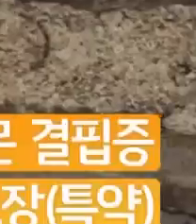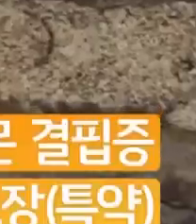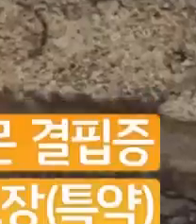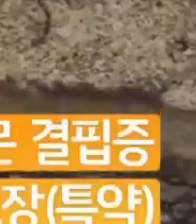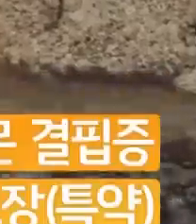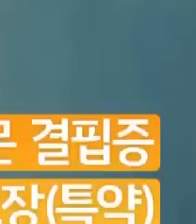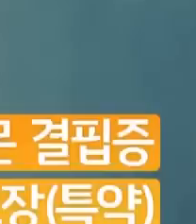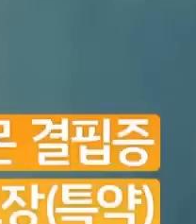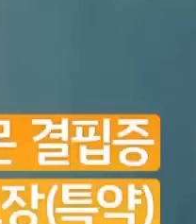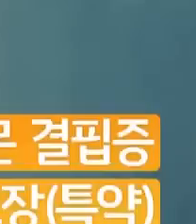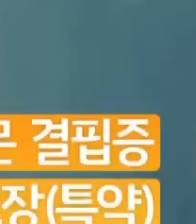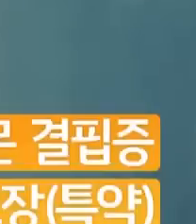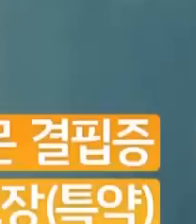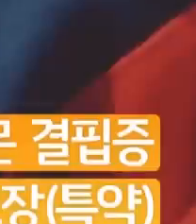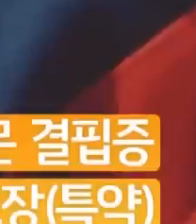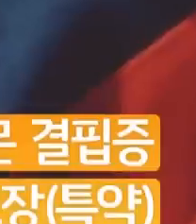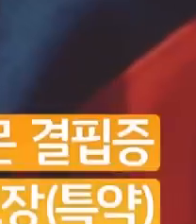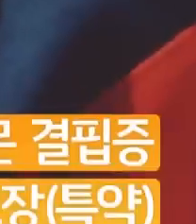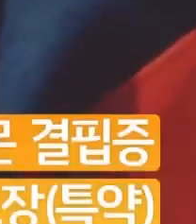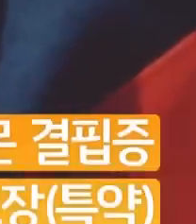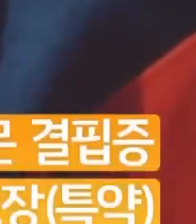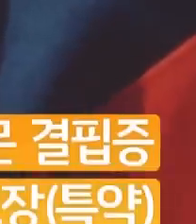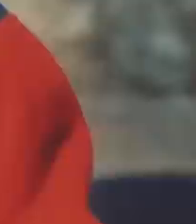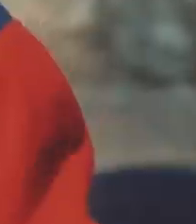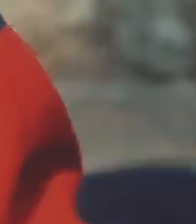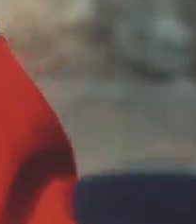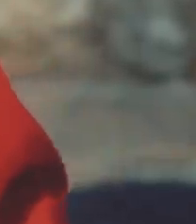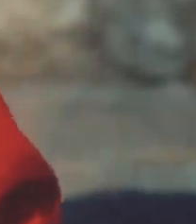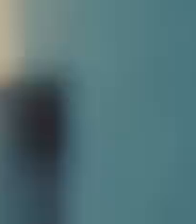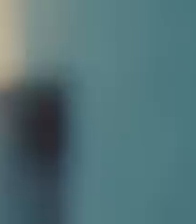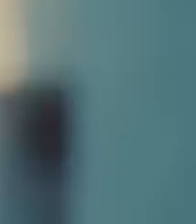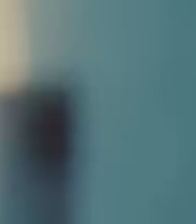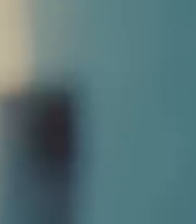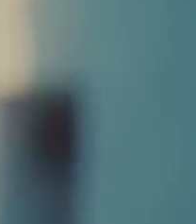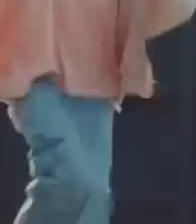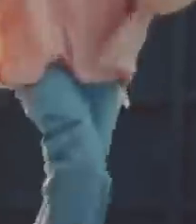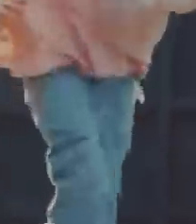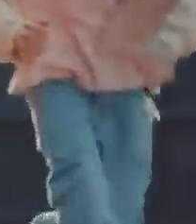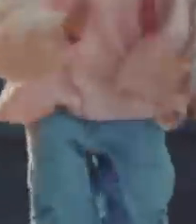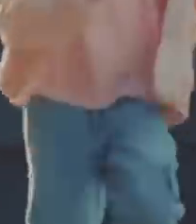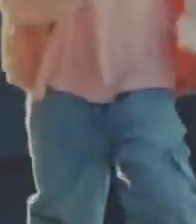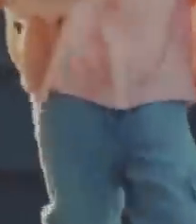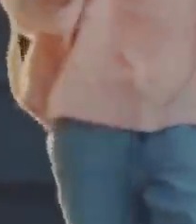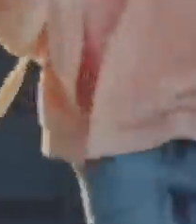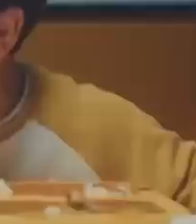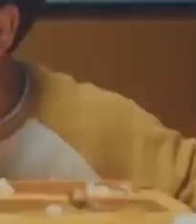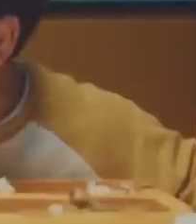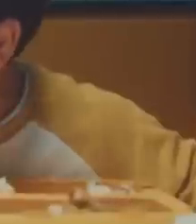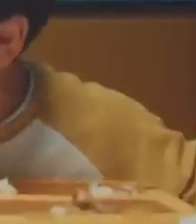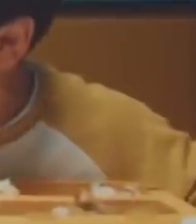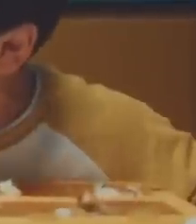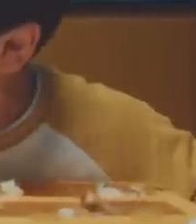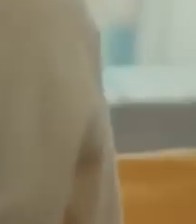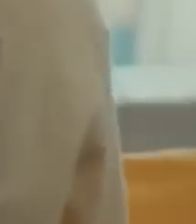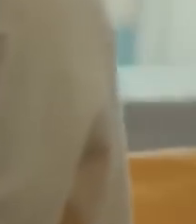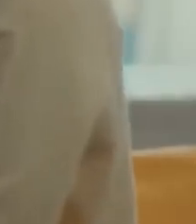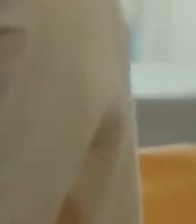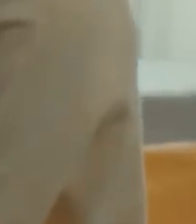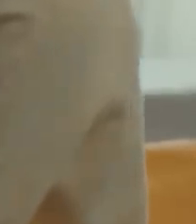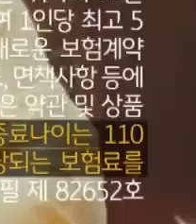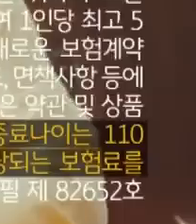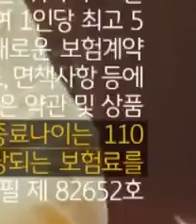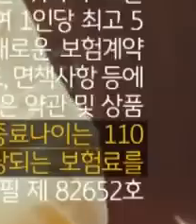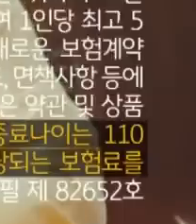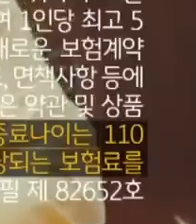하나, 둘, 셋. 모두에게 자신감을 더하는 자녀보험이니까요. 아이 몸은 튼튼하게, 아이 마음은